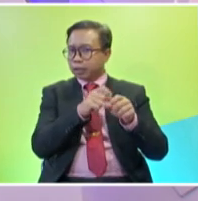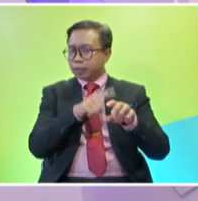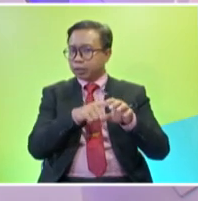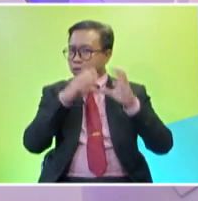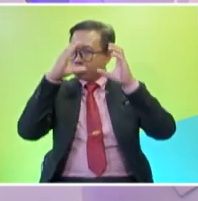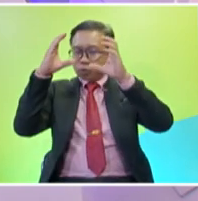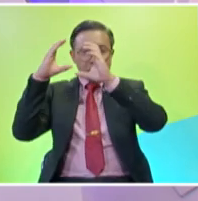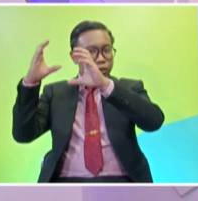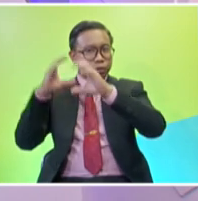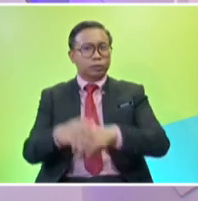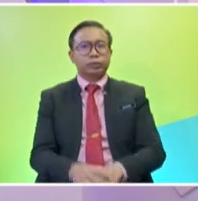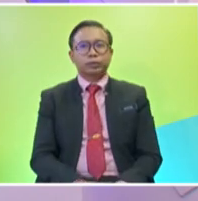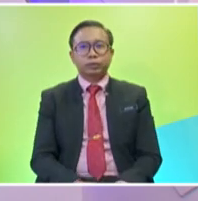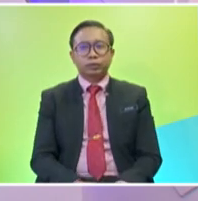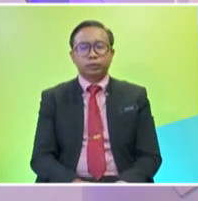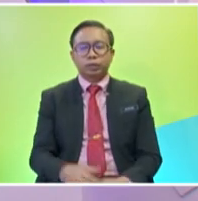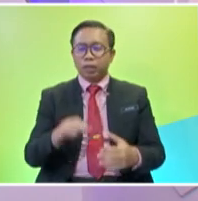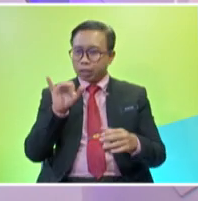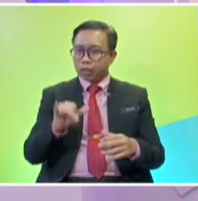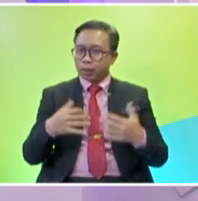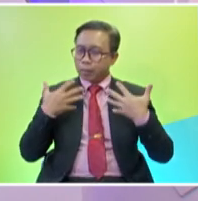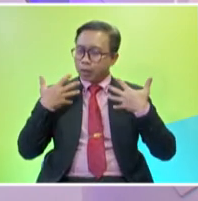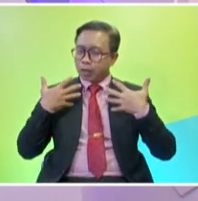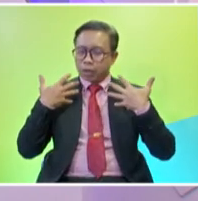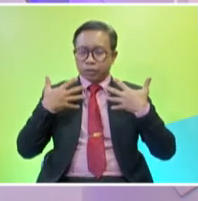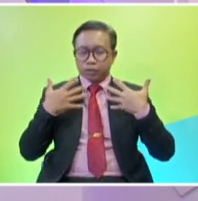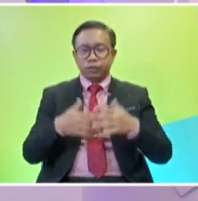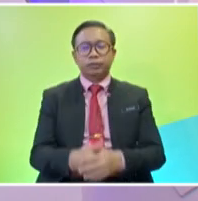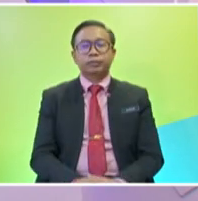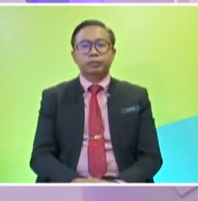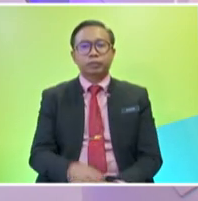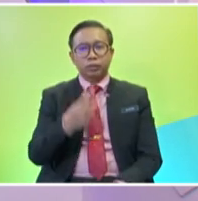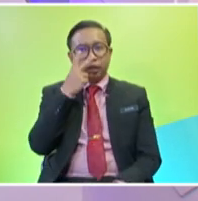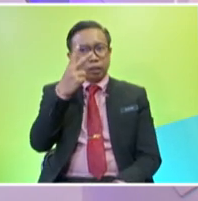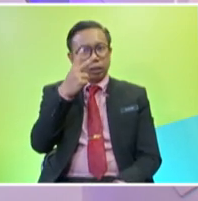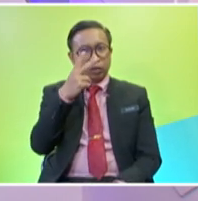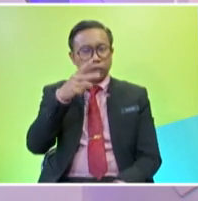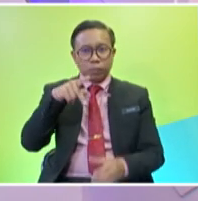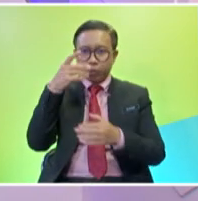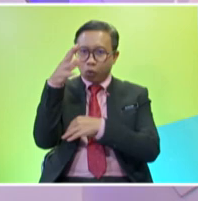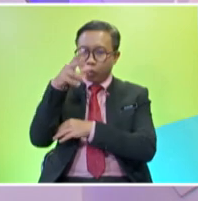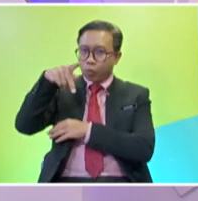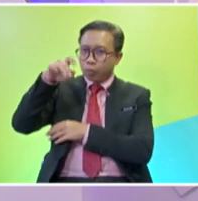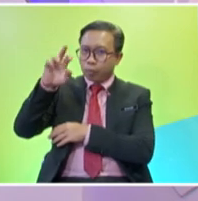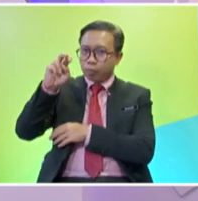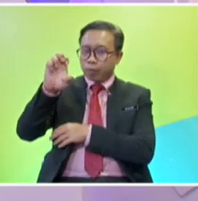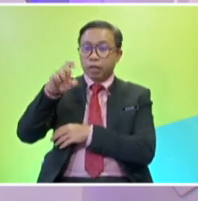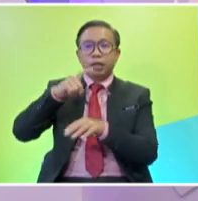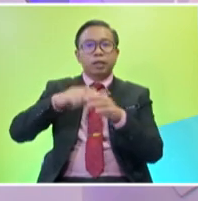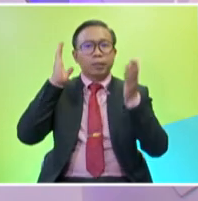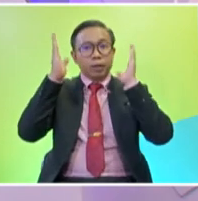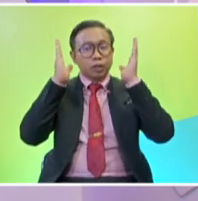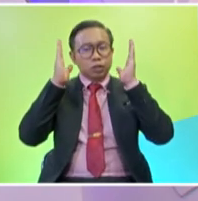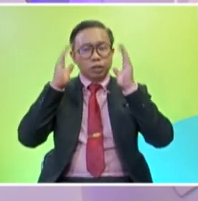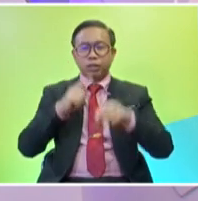kemudian cuaca yang ekstrim panas juga tahan baik oke kita beli juga di kawasan contohnya di Malaysia ada yaitu